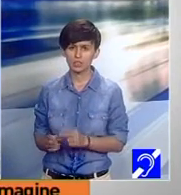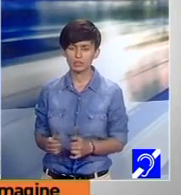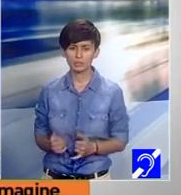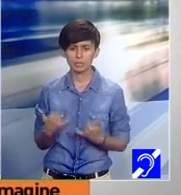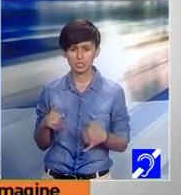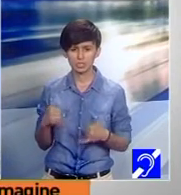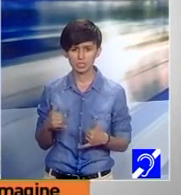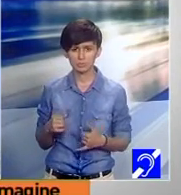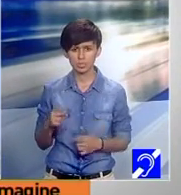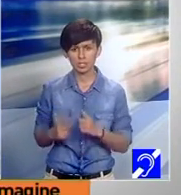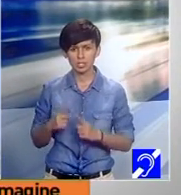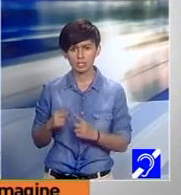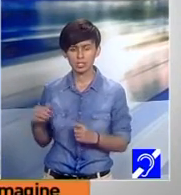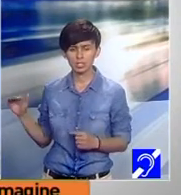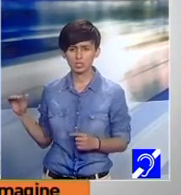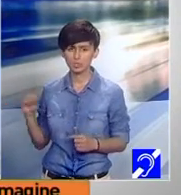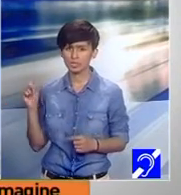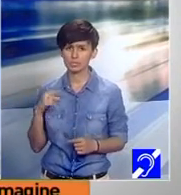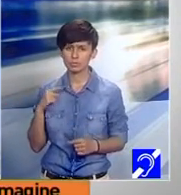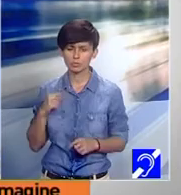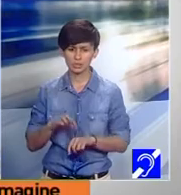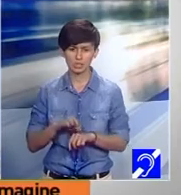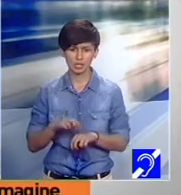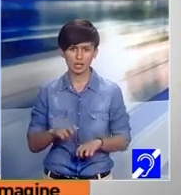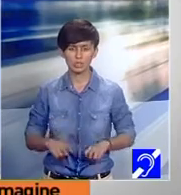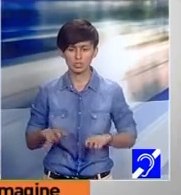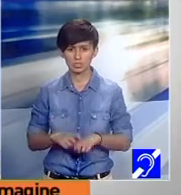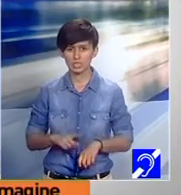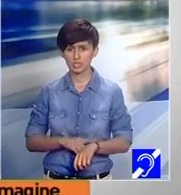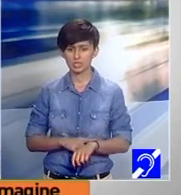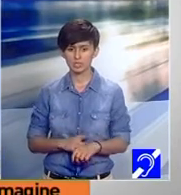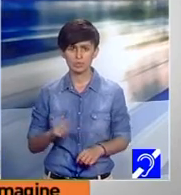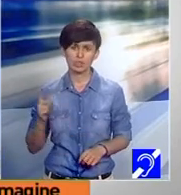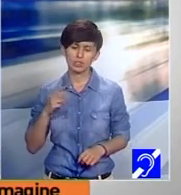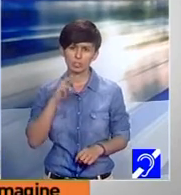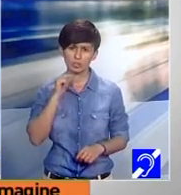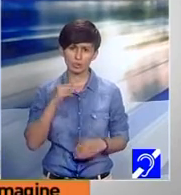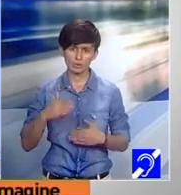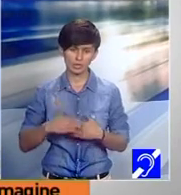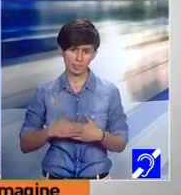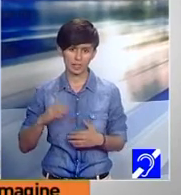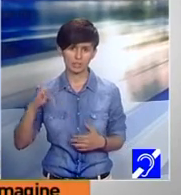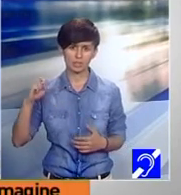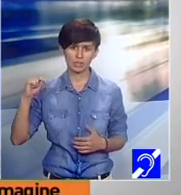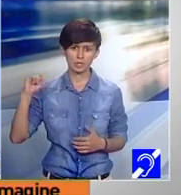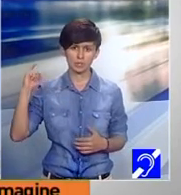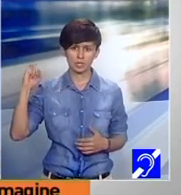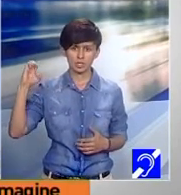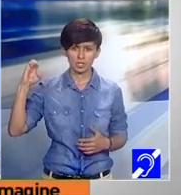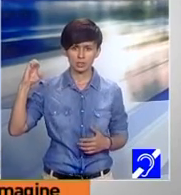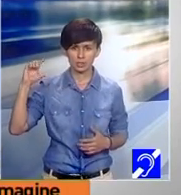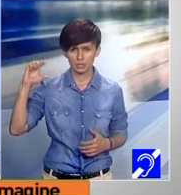la timp, nu vorbim de asocierea epilepsiei, cum spunea și doamna Petreuș puțin mai devreme, care agravează evident și mai